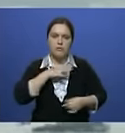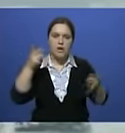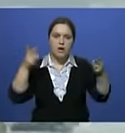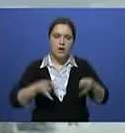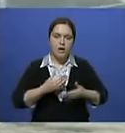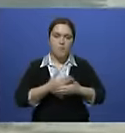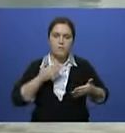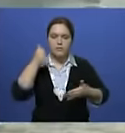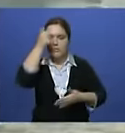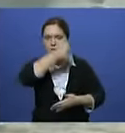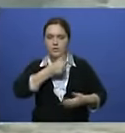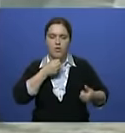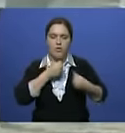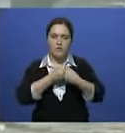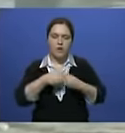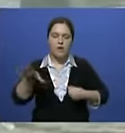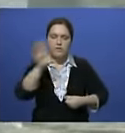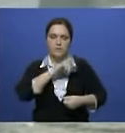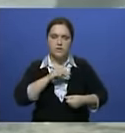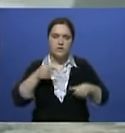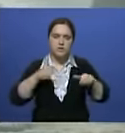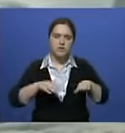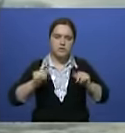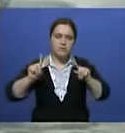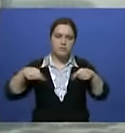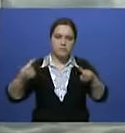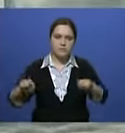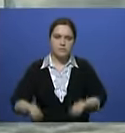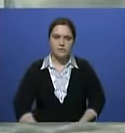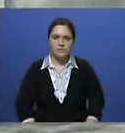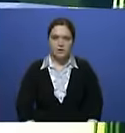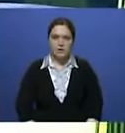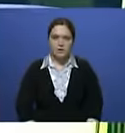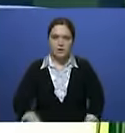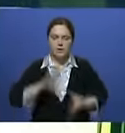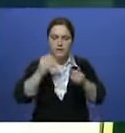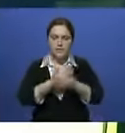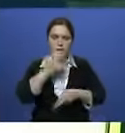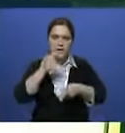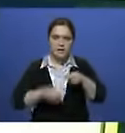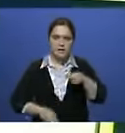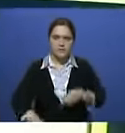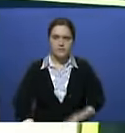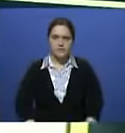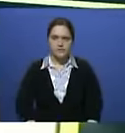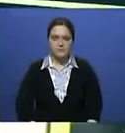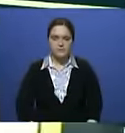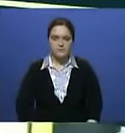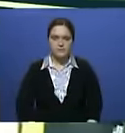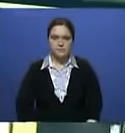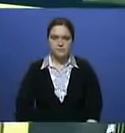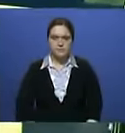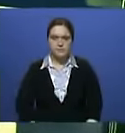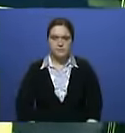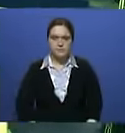в прошлом году в аварии решили все эти сборы отдать ему на лечение это все новости к этому часу итоги дня подведём в